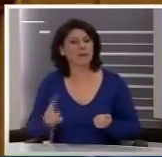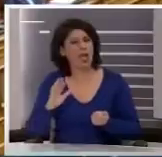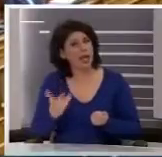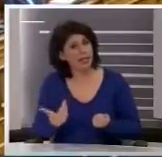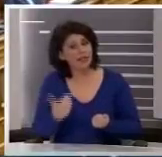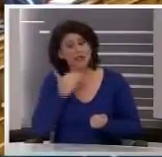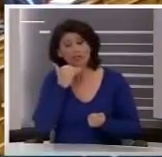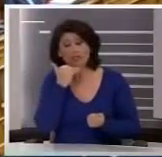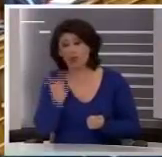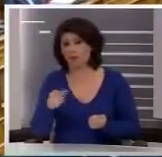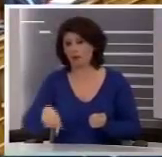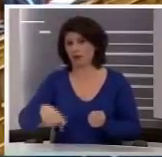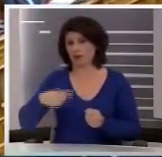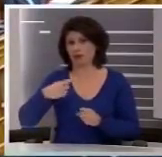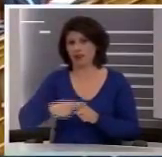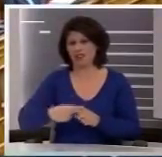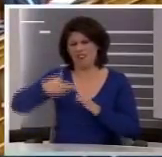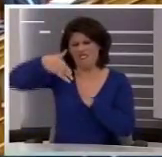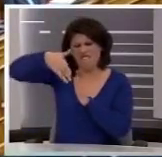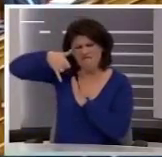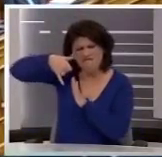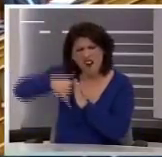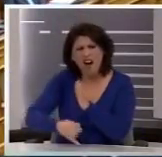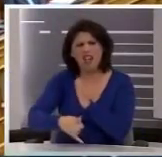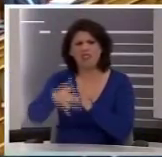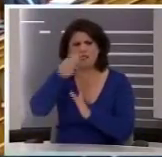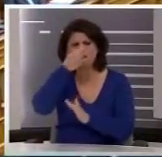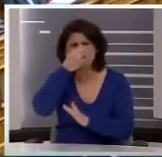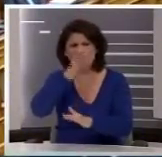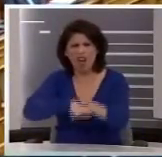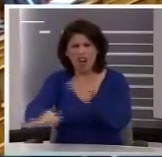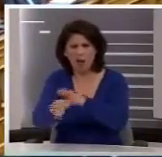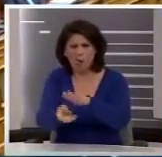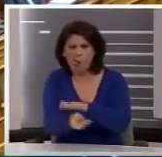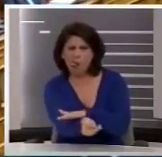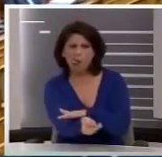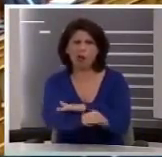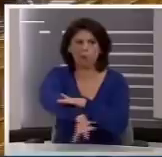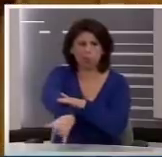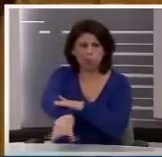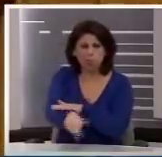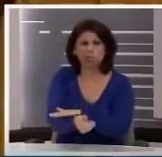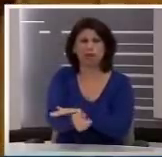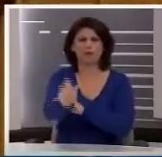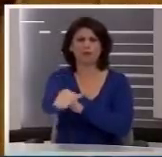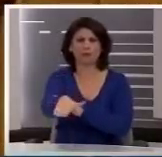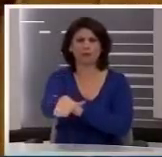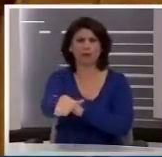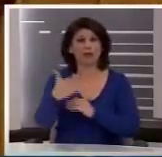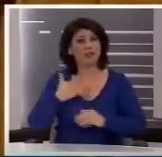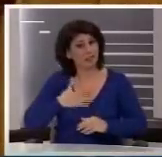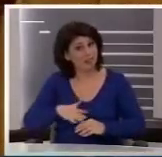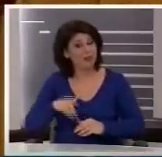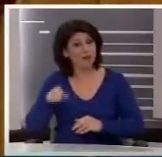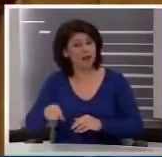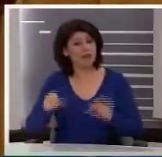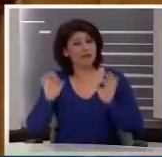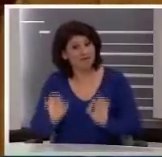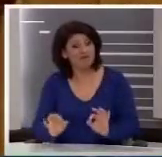Γιατί δεν είναι δυνατόν μια χώρα που τυγμένη στα σκάνδαλα. Σκάνδαλα, μίζες, ερμούλα, απαξίωση και ταυτόχρονα θέλουμε να είναι μια κανονική,